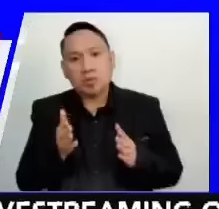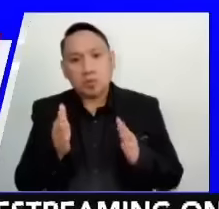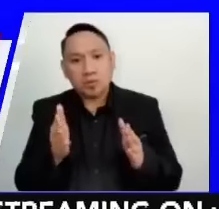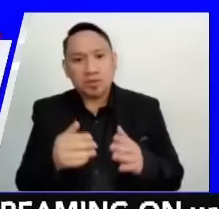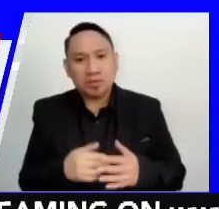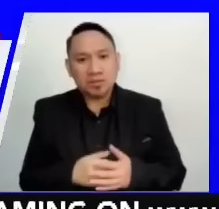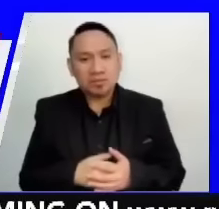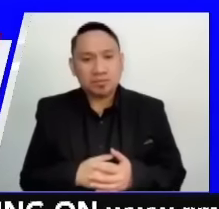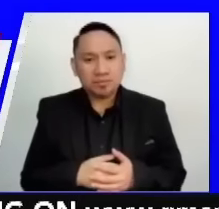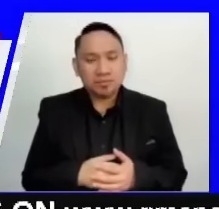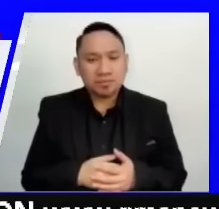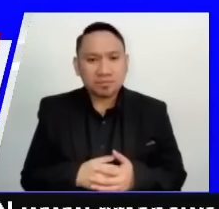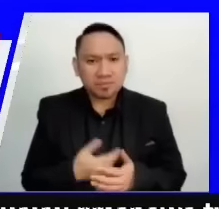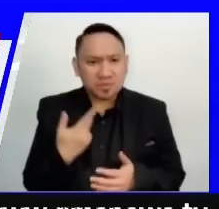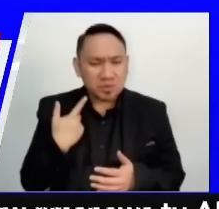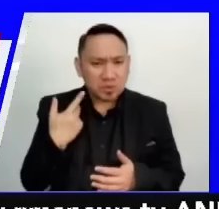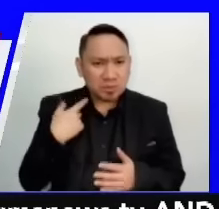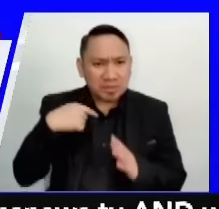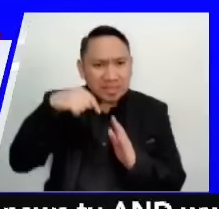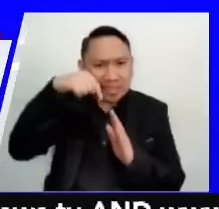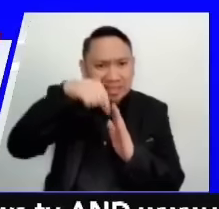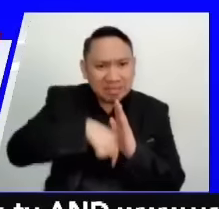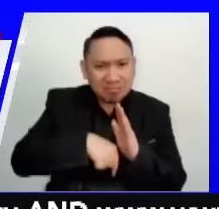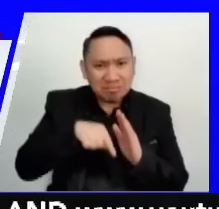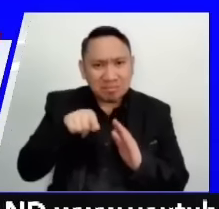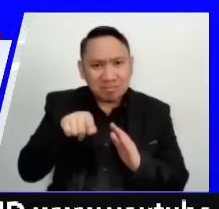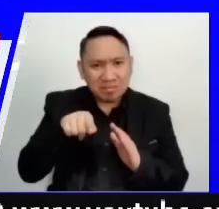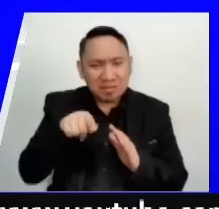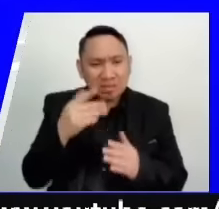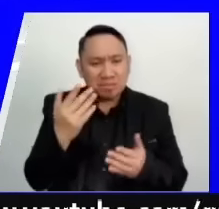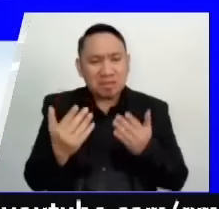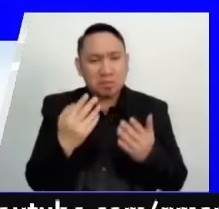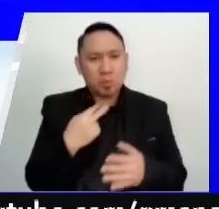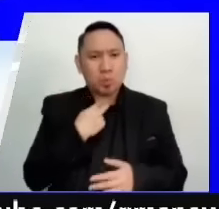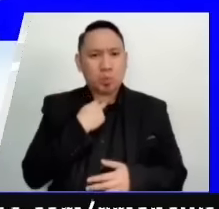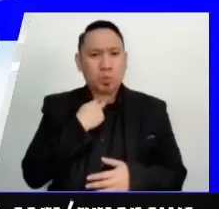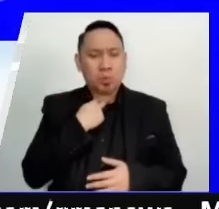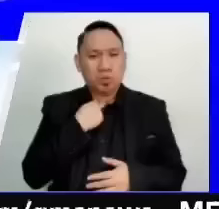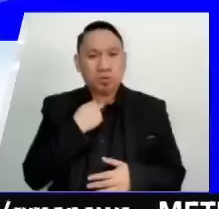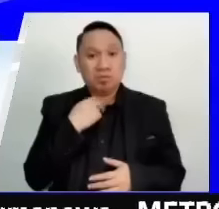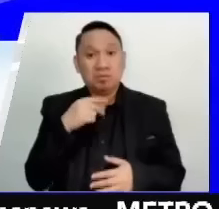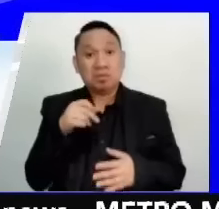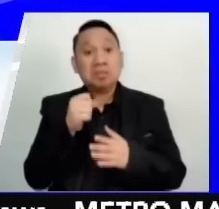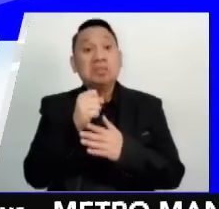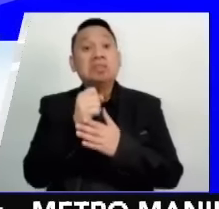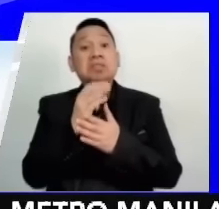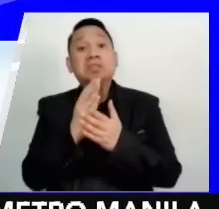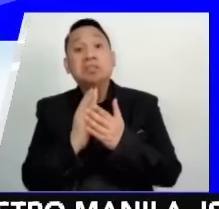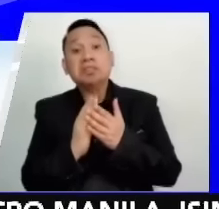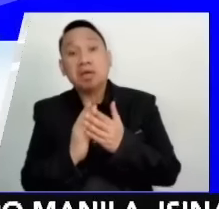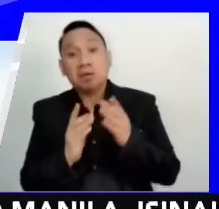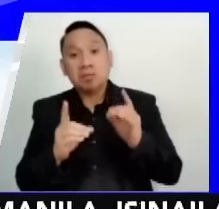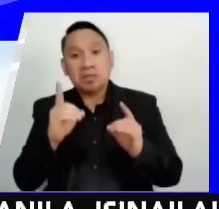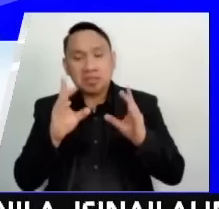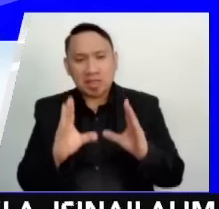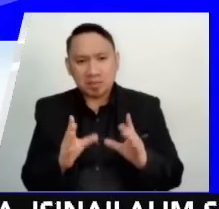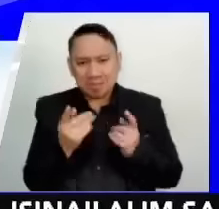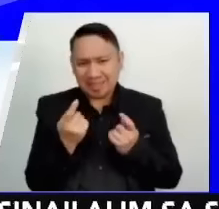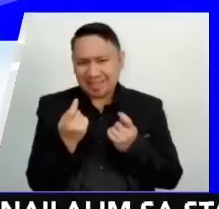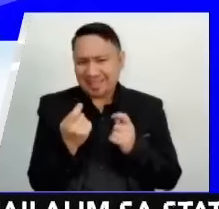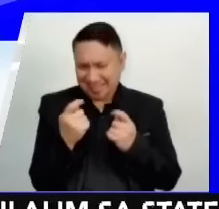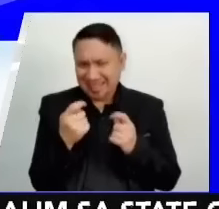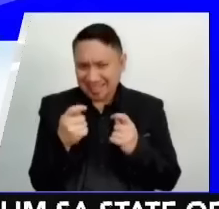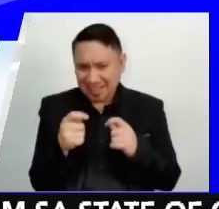Malalim sa gitna. Baka matirik pa kami dyan. Ang ilang motorista naglakas loob na isabak ang kanilang mga sasakyan sa